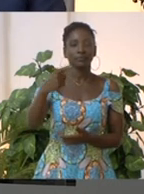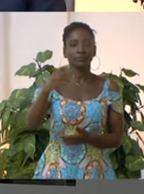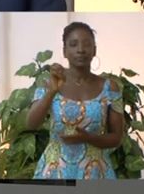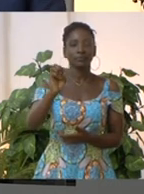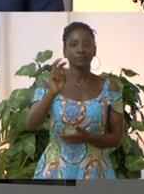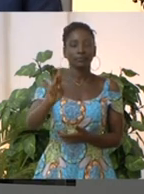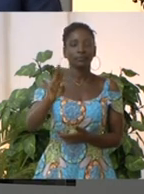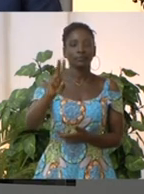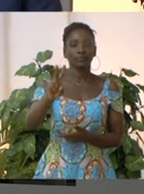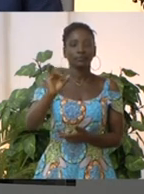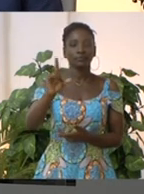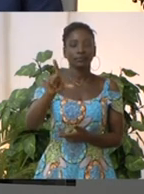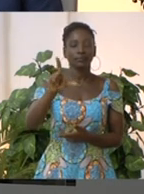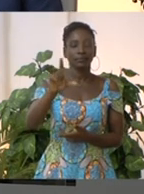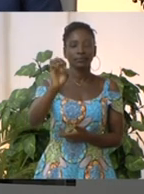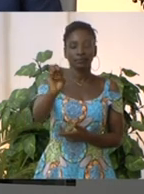inscrit,